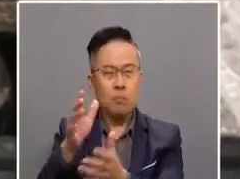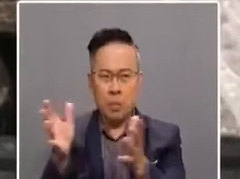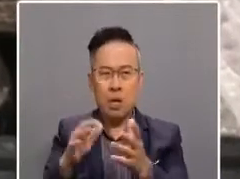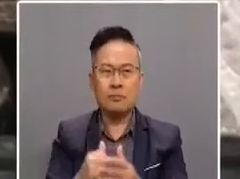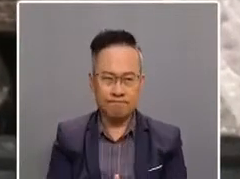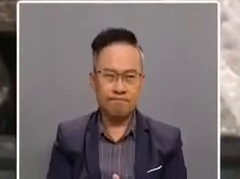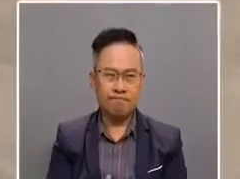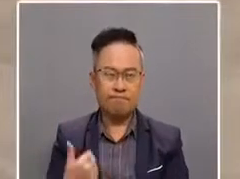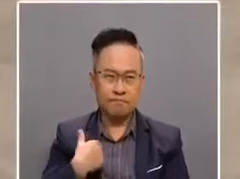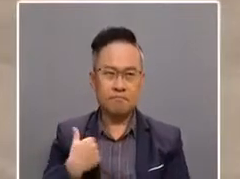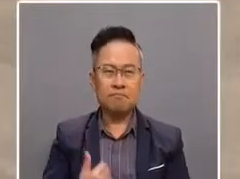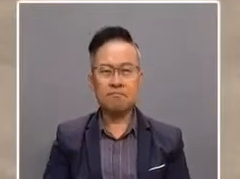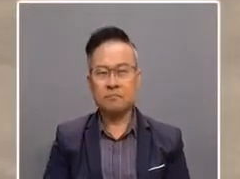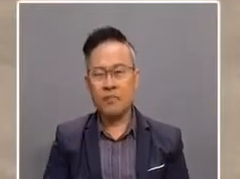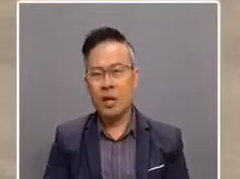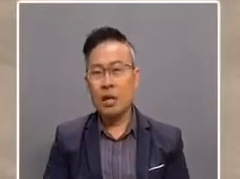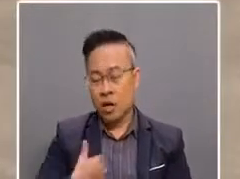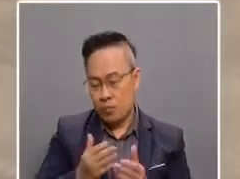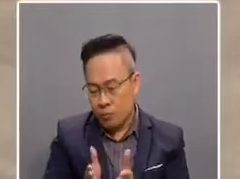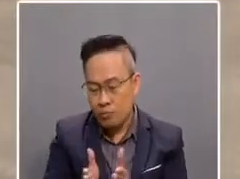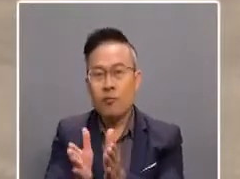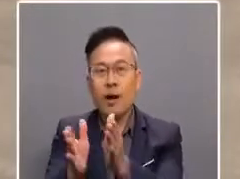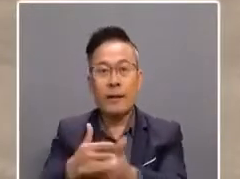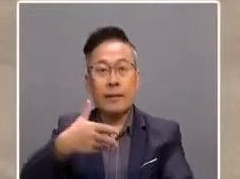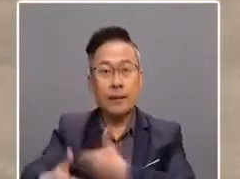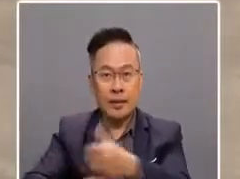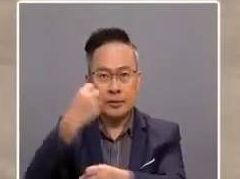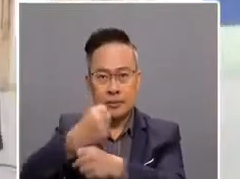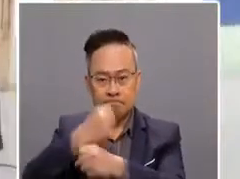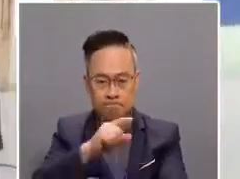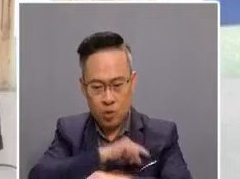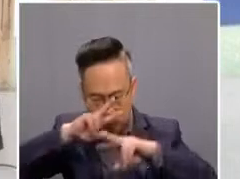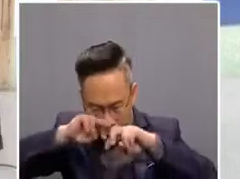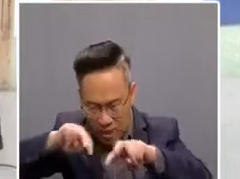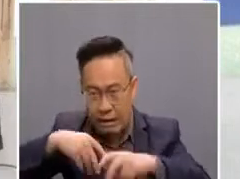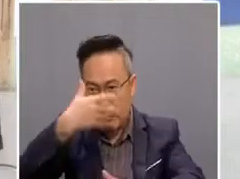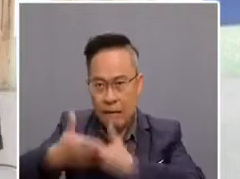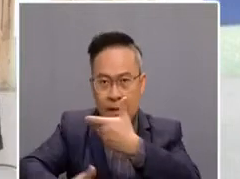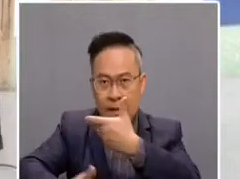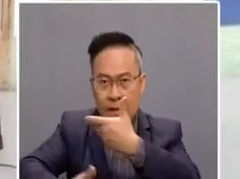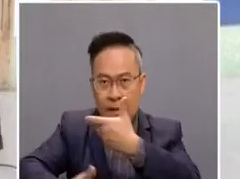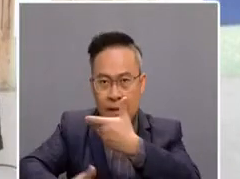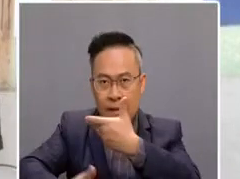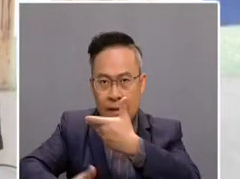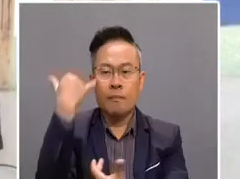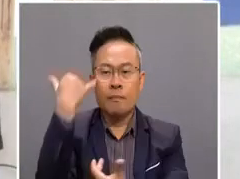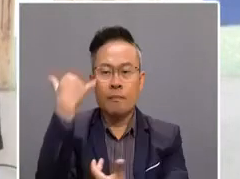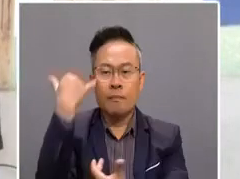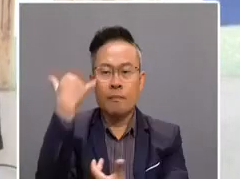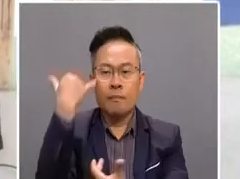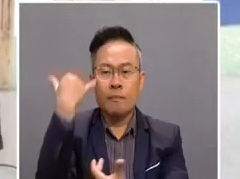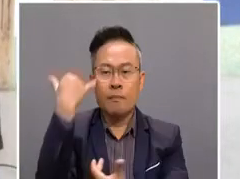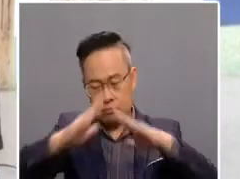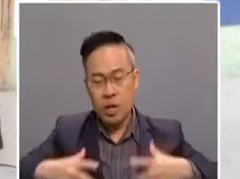อยอยู่ฝ่ายการตลาดนะครับก็ทำการตลาดเราส่งขายให้กับโรงงานที่